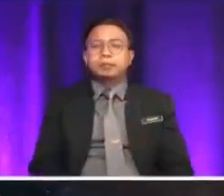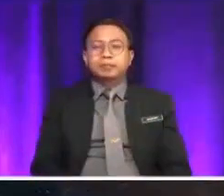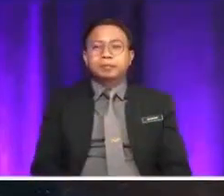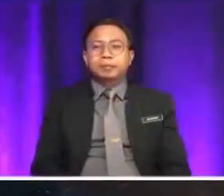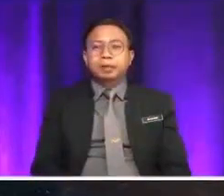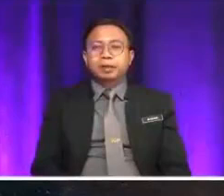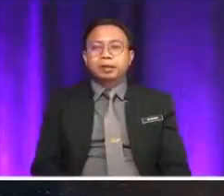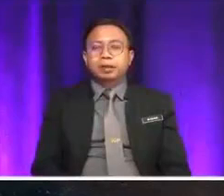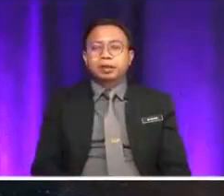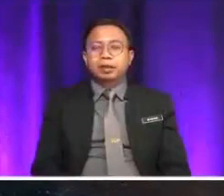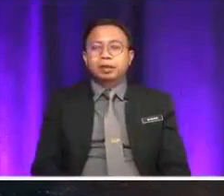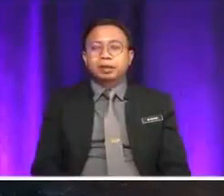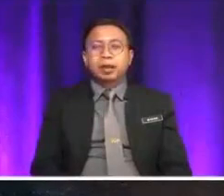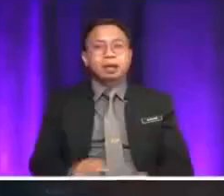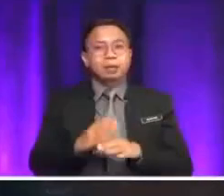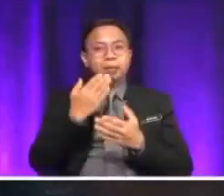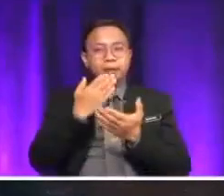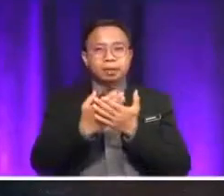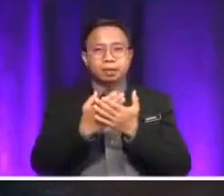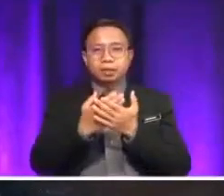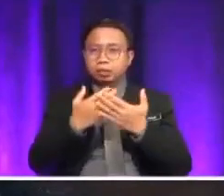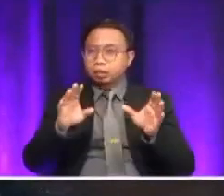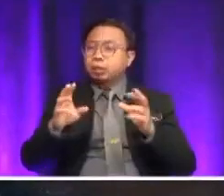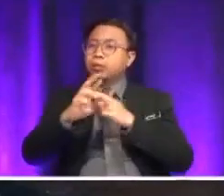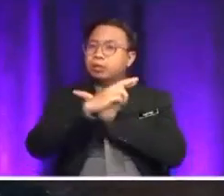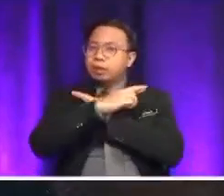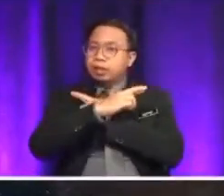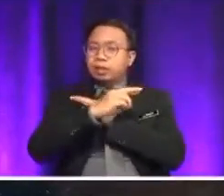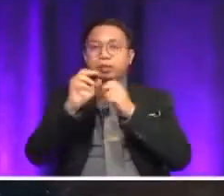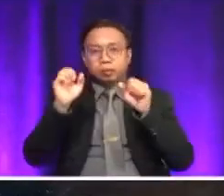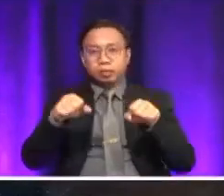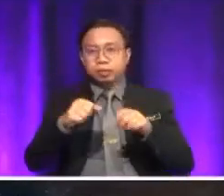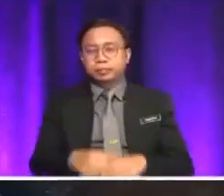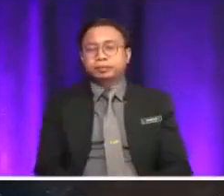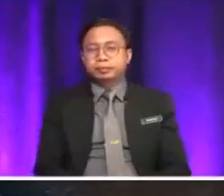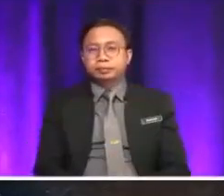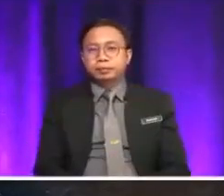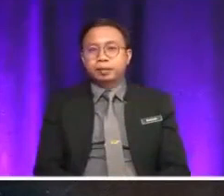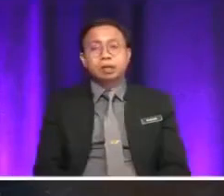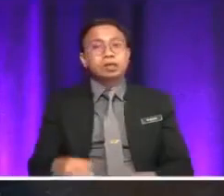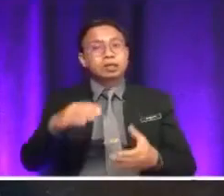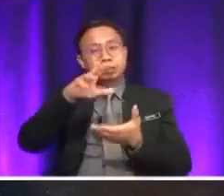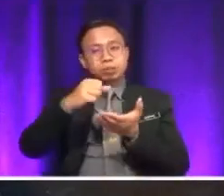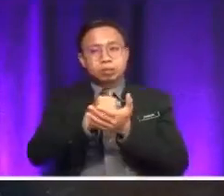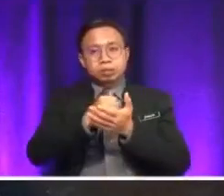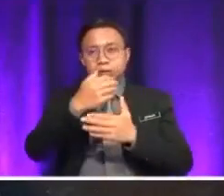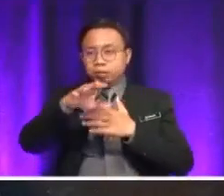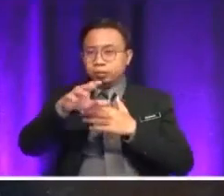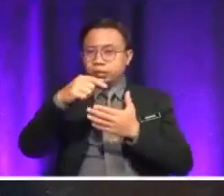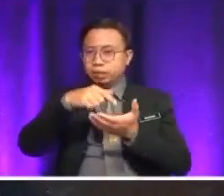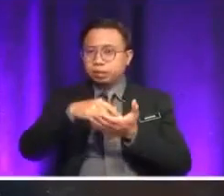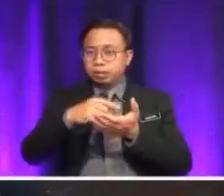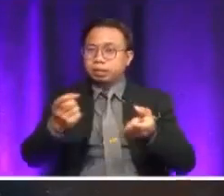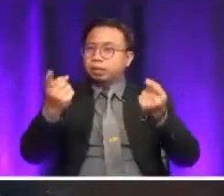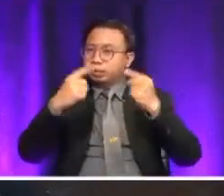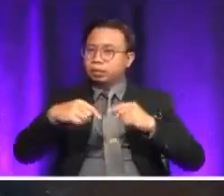keluarga. Okey. Baik, cikgu. Kita nak bertirihat sekali lagi boleh ke cikgu? Boleh. Baik, kepada anda semua jangan marah. Selepas ini kita akan